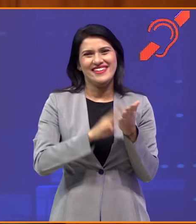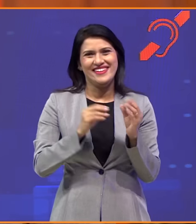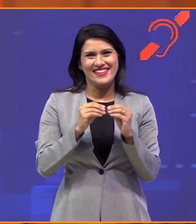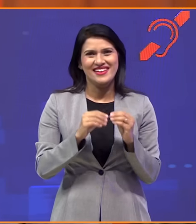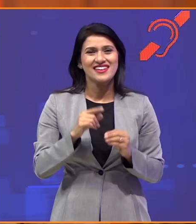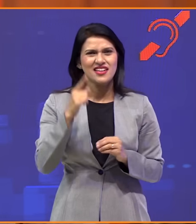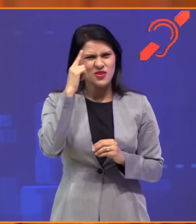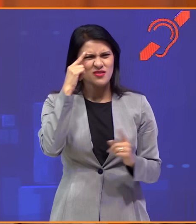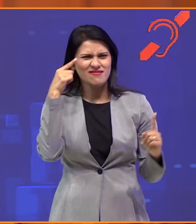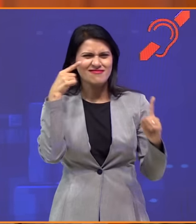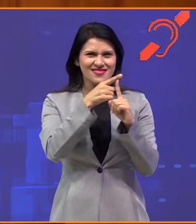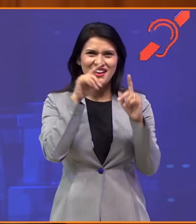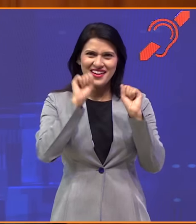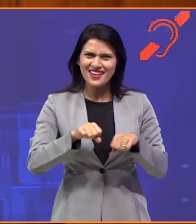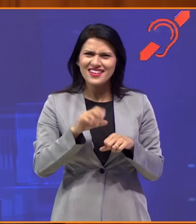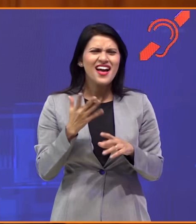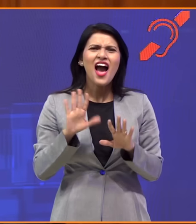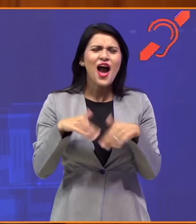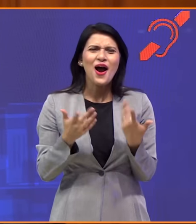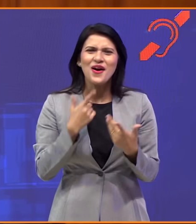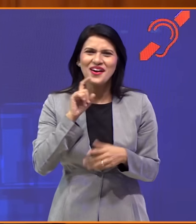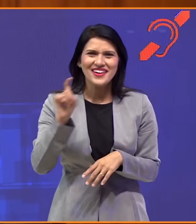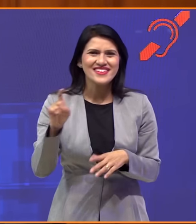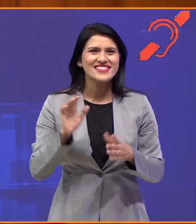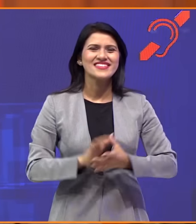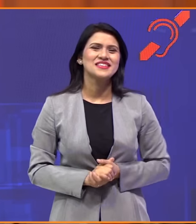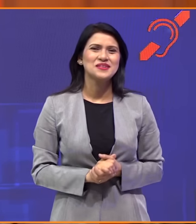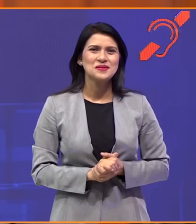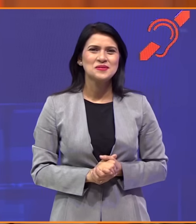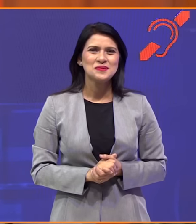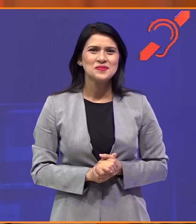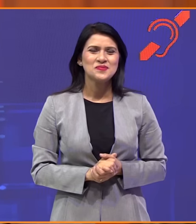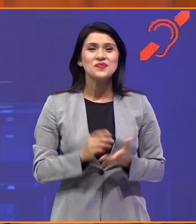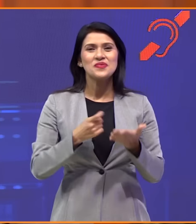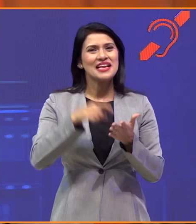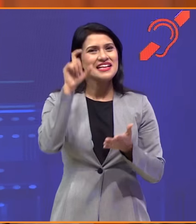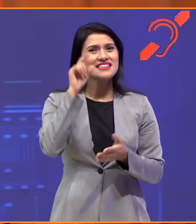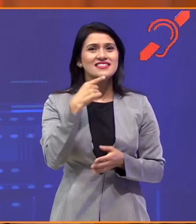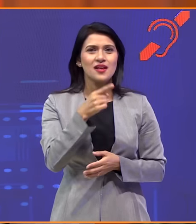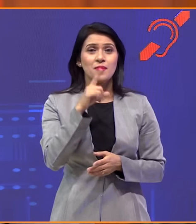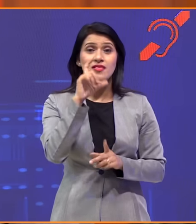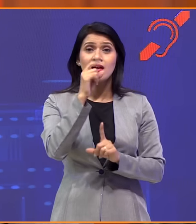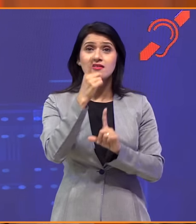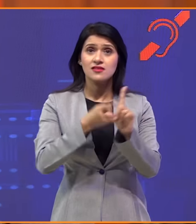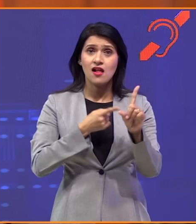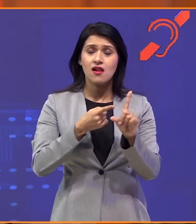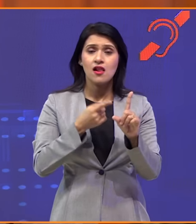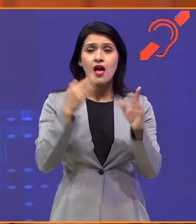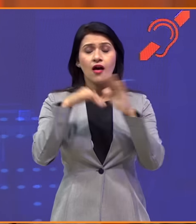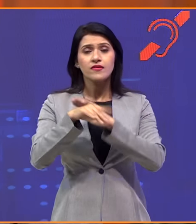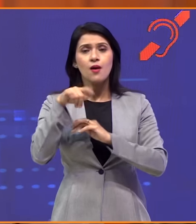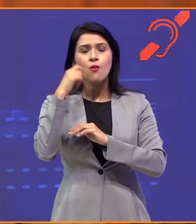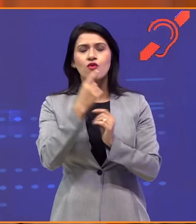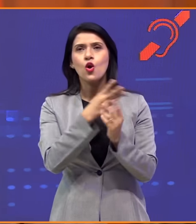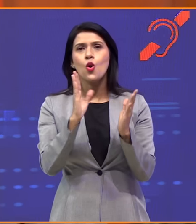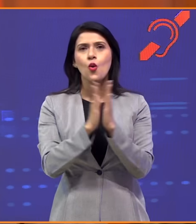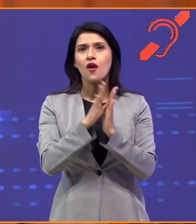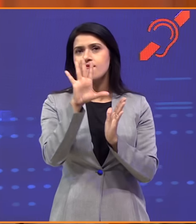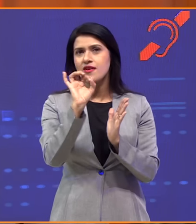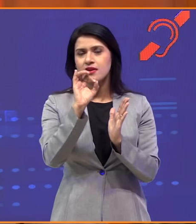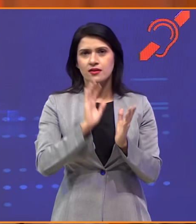नया जुनून है कैसे सर बताइए देखिए आपने कहा कि 10 साल में 50 फिल्में करना चाहता हूं